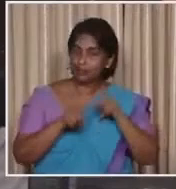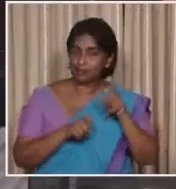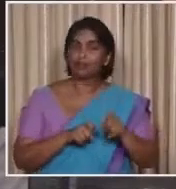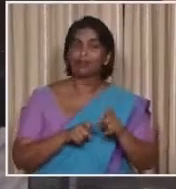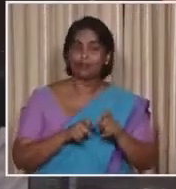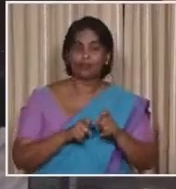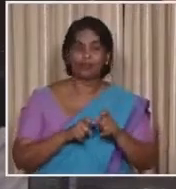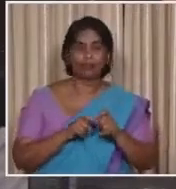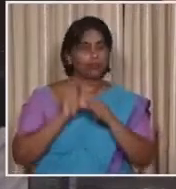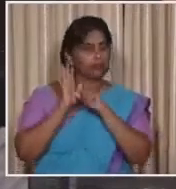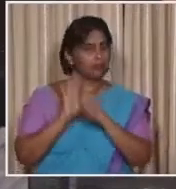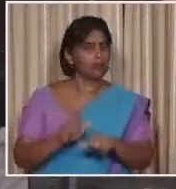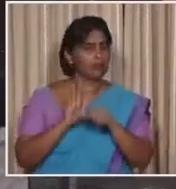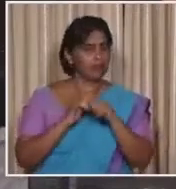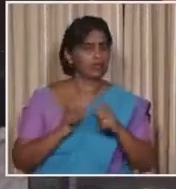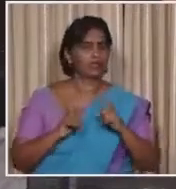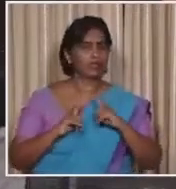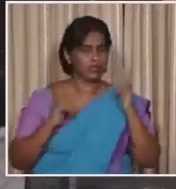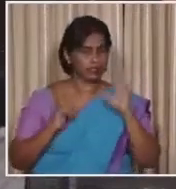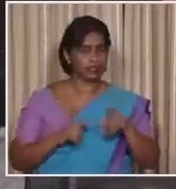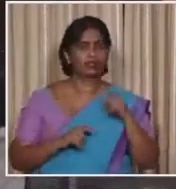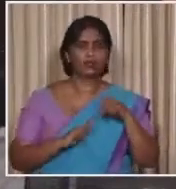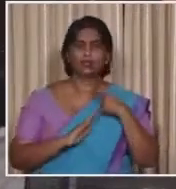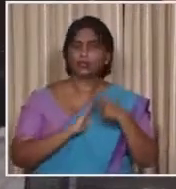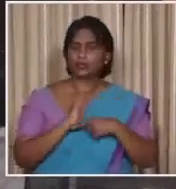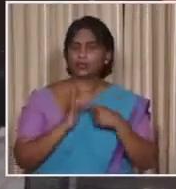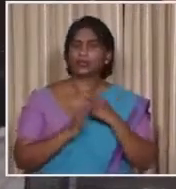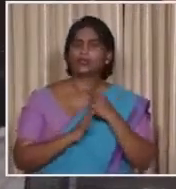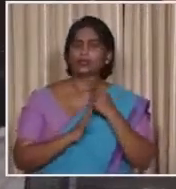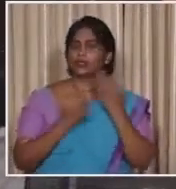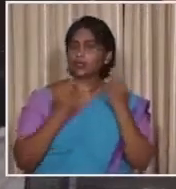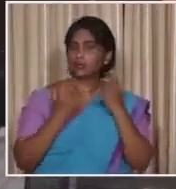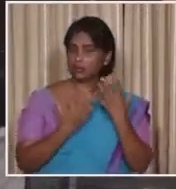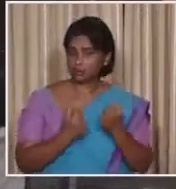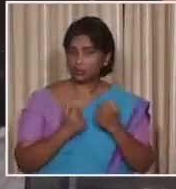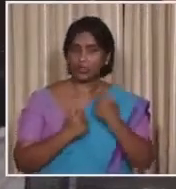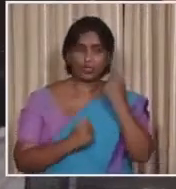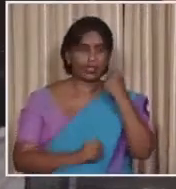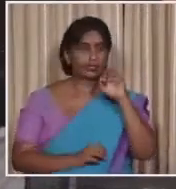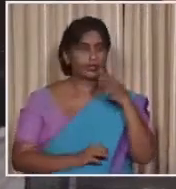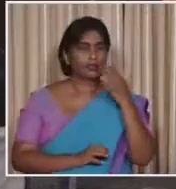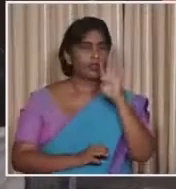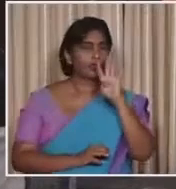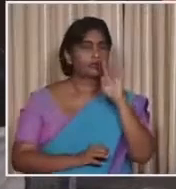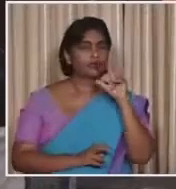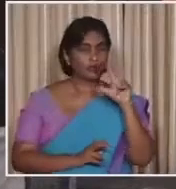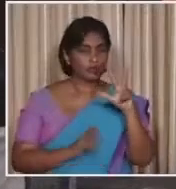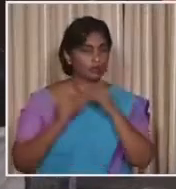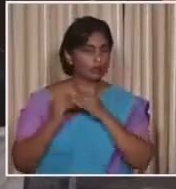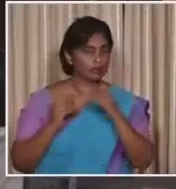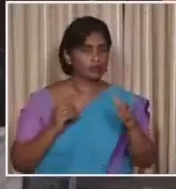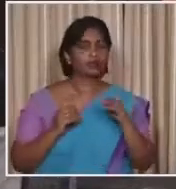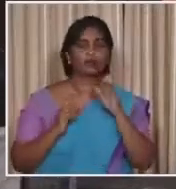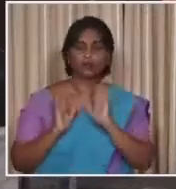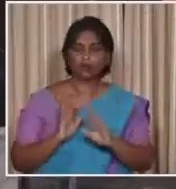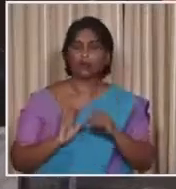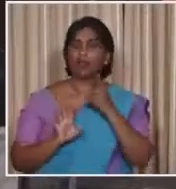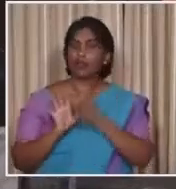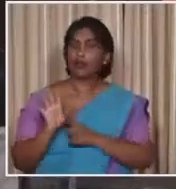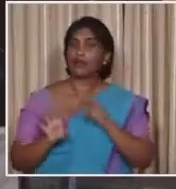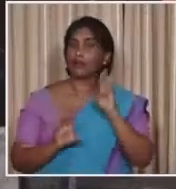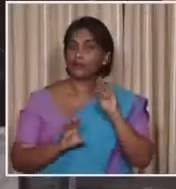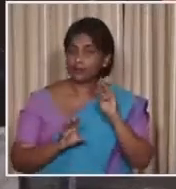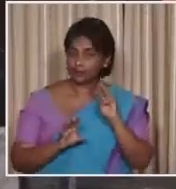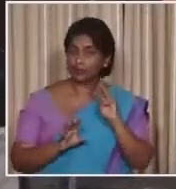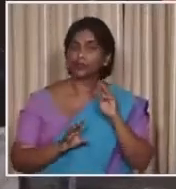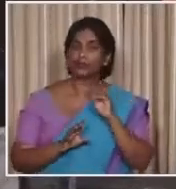ดียวกันราษฎรยังไงชุดันเดียร์มาได้เนี่ยนับปีอัตติลีรินดีมุปปะด้านดกลทามลมักกลอาหิมชัยรีดีอ